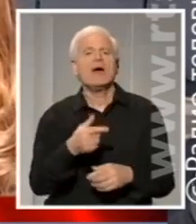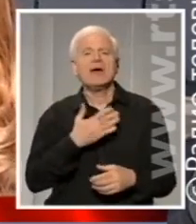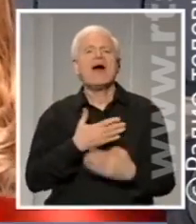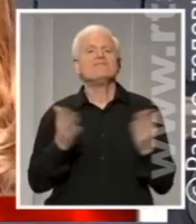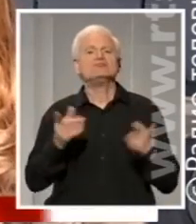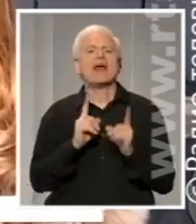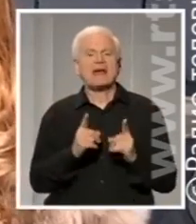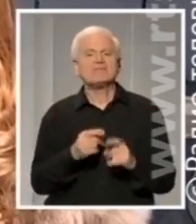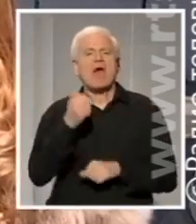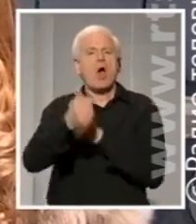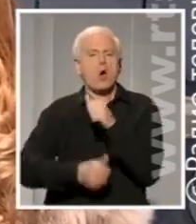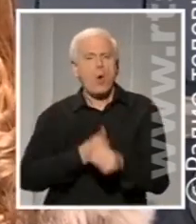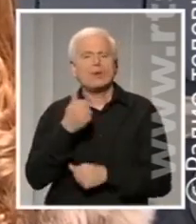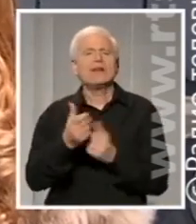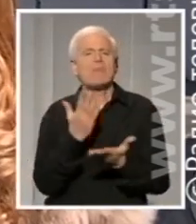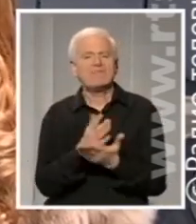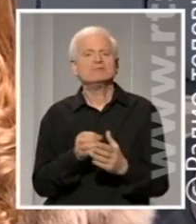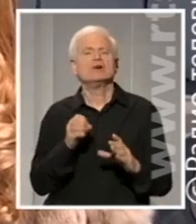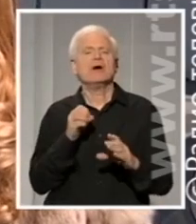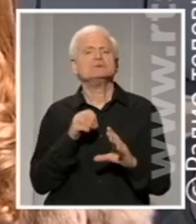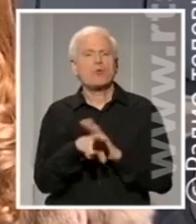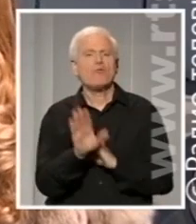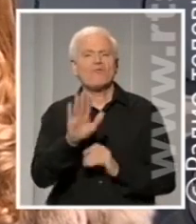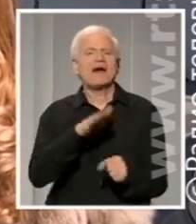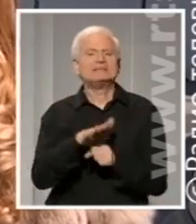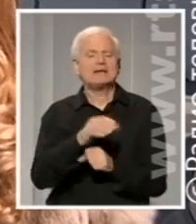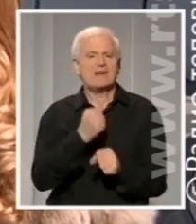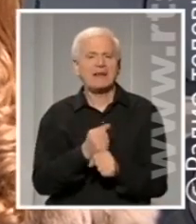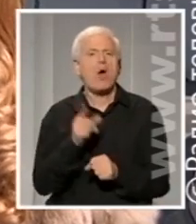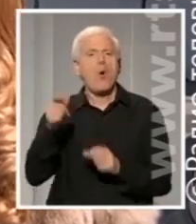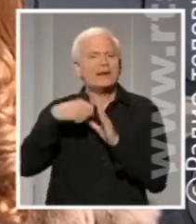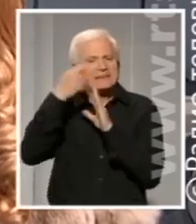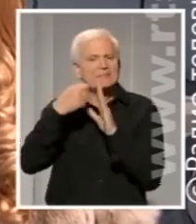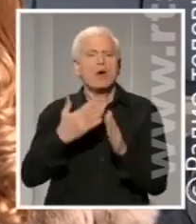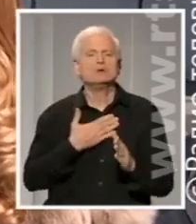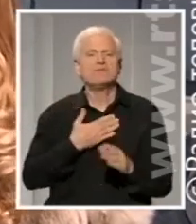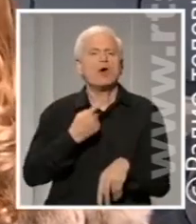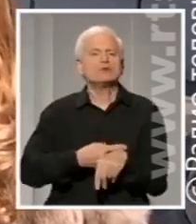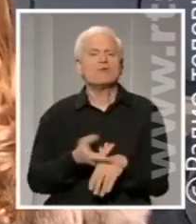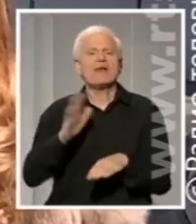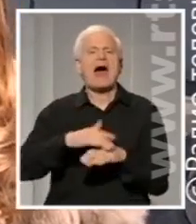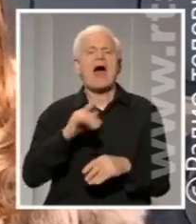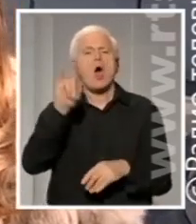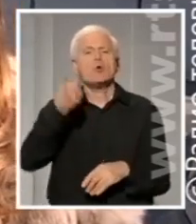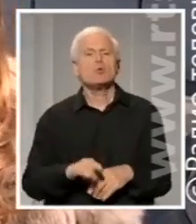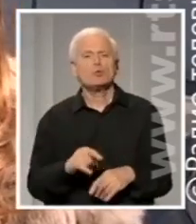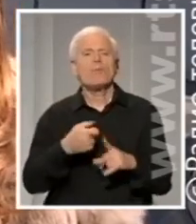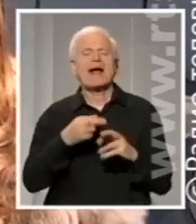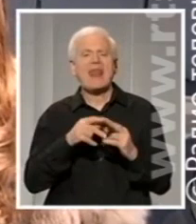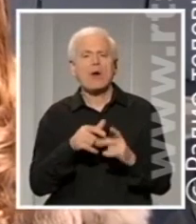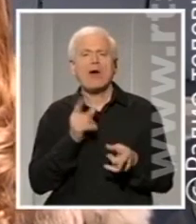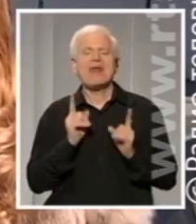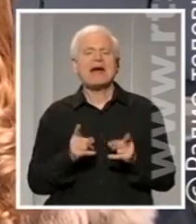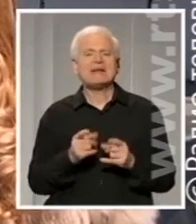već godinama primenjuje ovakav način rada, tako što snimaju svoje časove na YouTube kanalu. Nastavnici